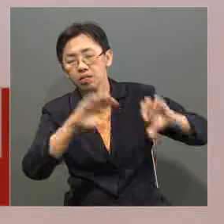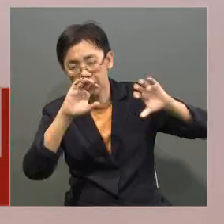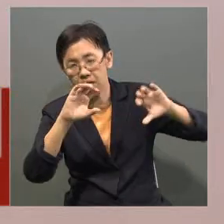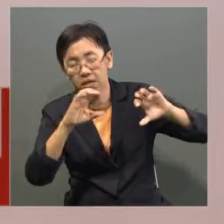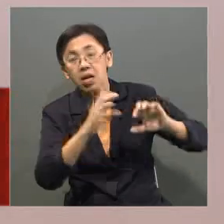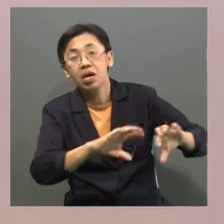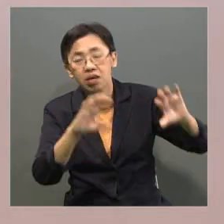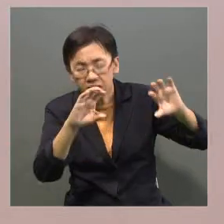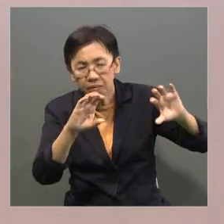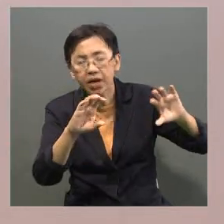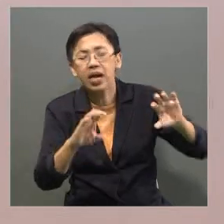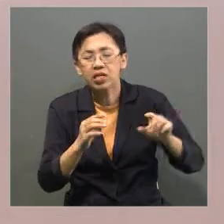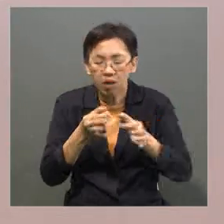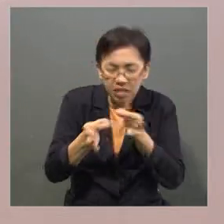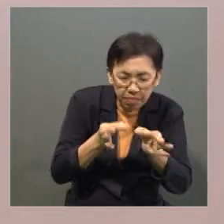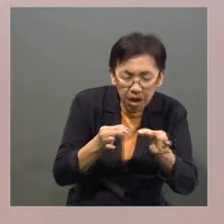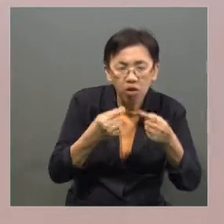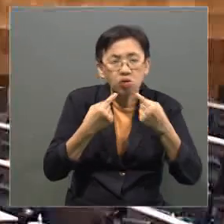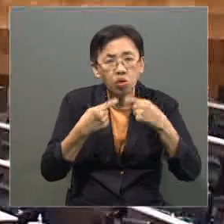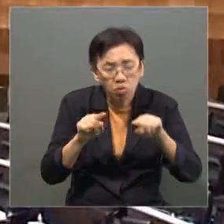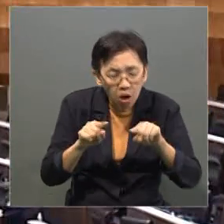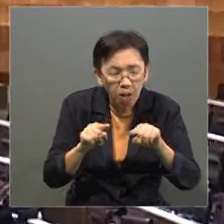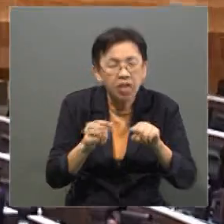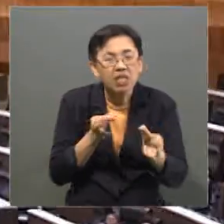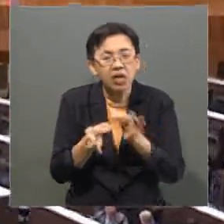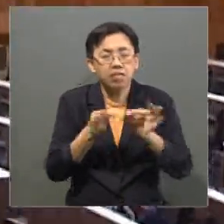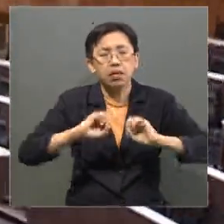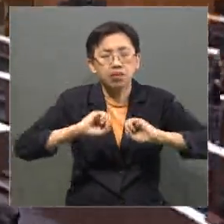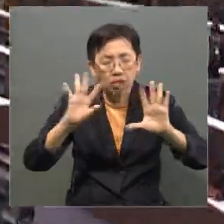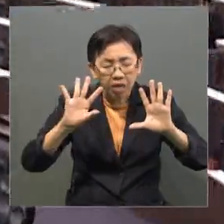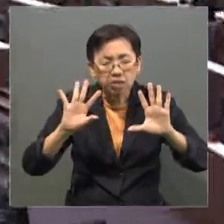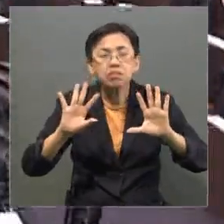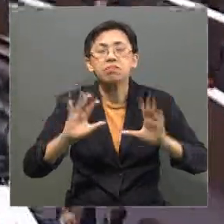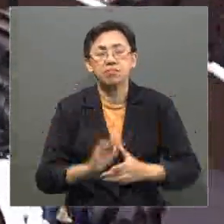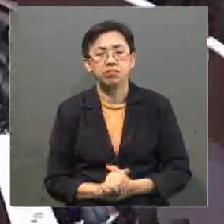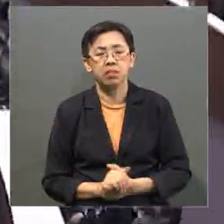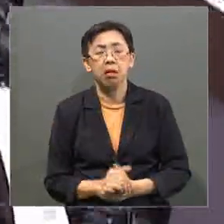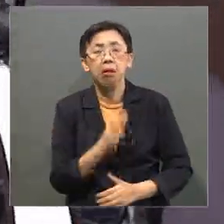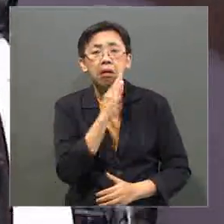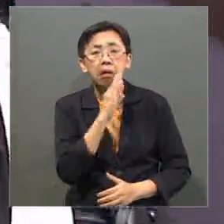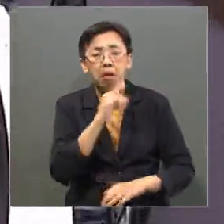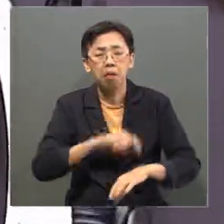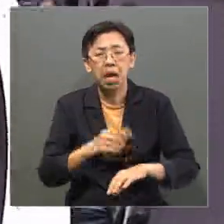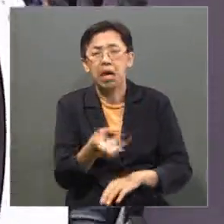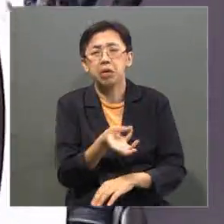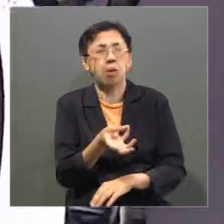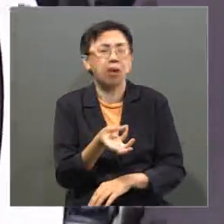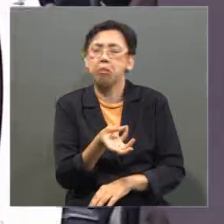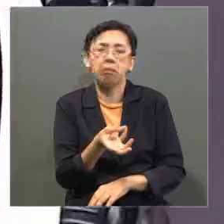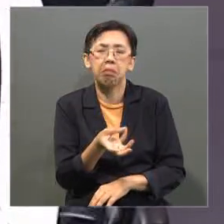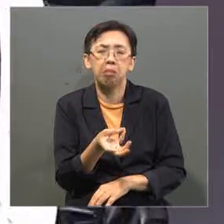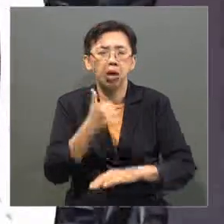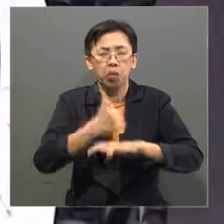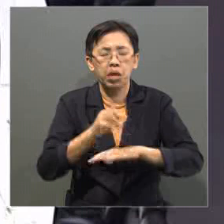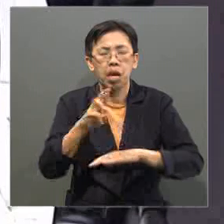จะต้องมีการเข้ามาตอบคำถามคือรัฐบาลต้องเข้ามาตอบคำถามให้กระจ่างให้เคลียร์นะครับแต่ถ้าเกิดให้เวลาเขาน้อยเนี่ยก็จะทำให้รัฐมนตรี